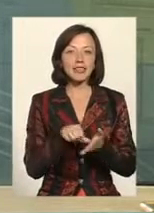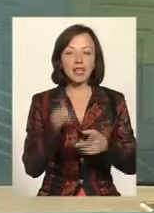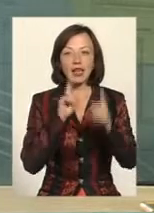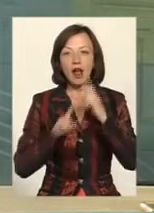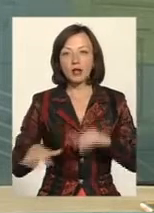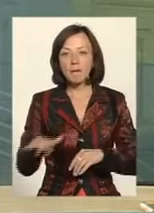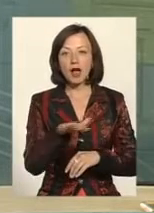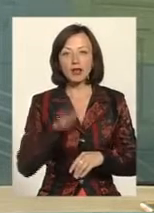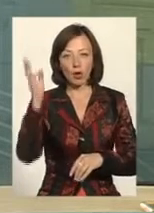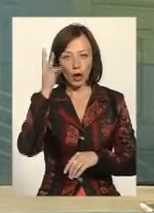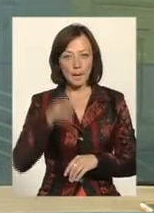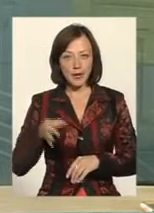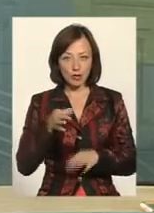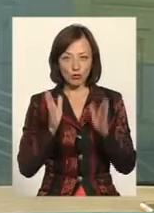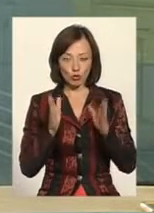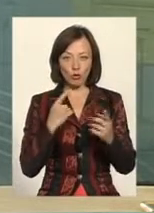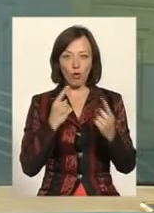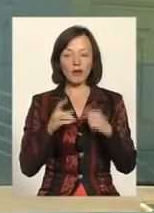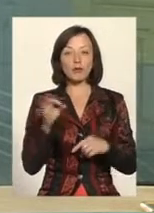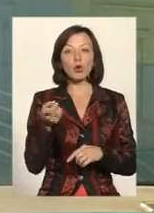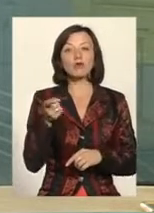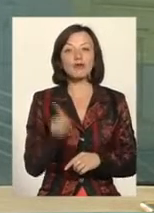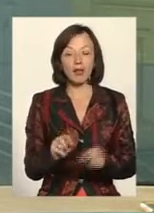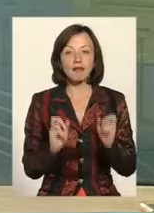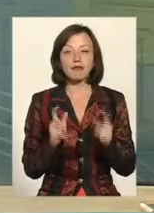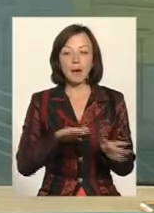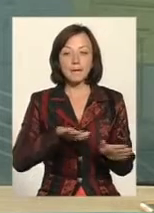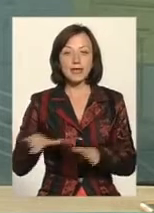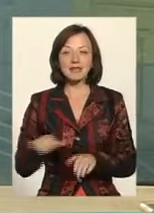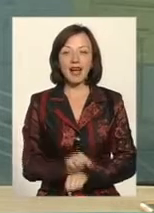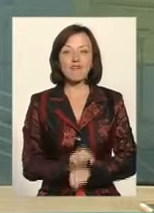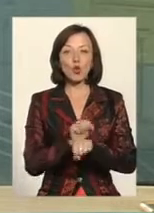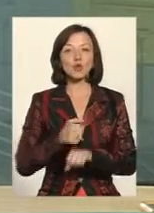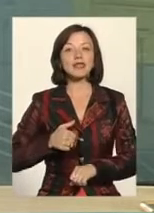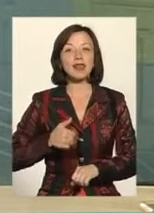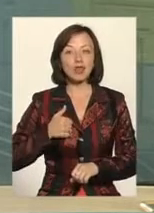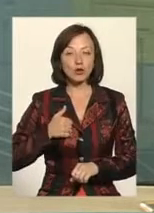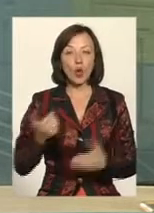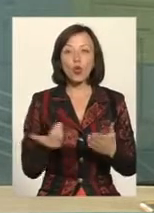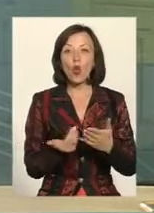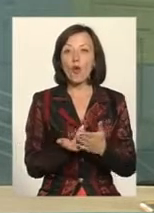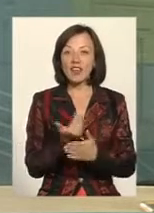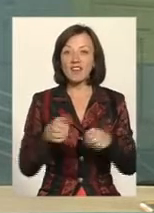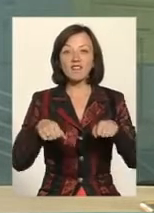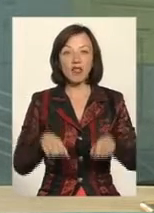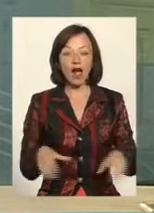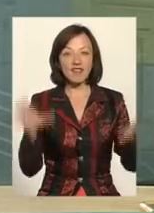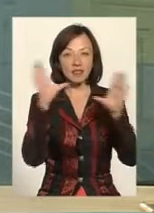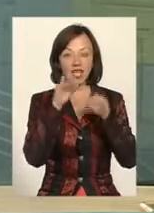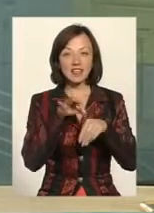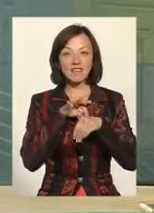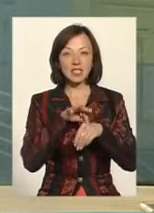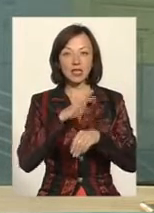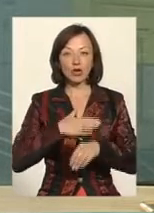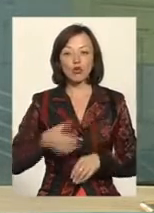Ради Майдану Хмельниччини. І будемо ми говорити про те, наскільки після Революції Гідності новій владі вдається вести